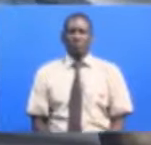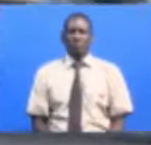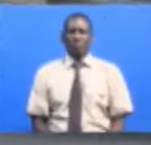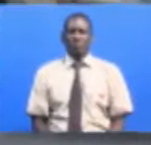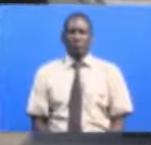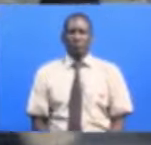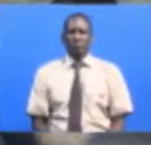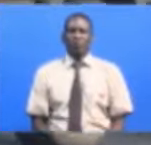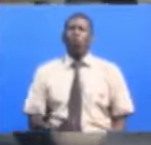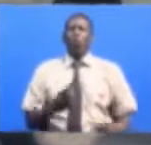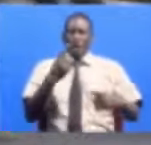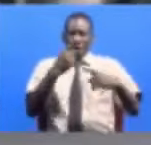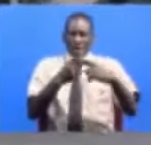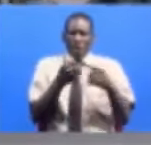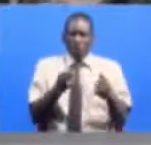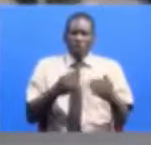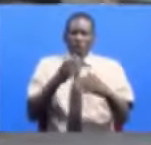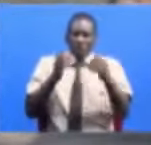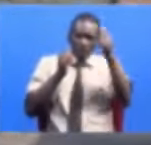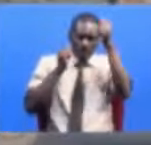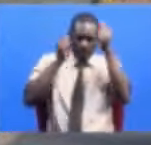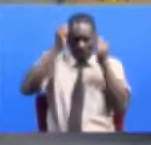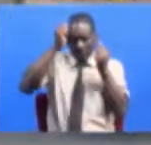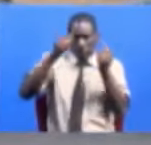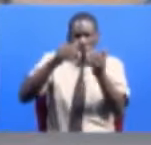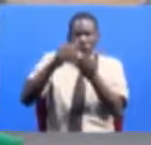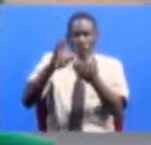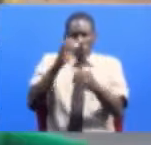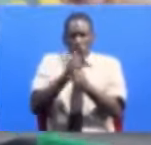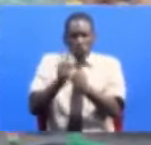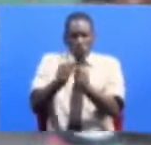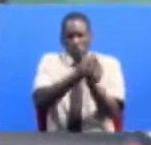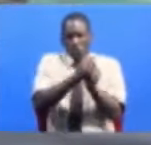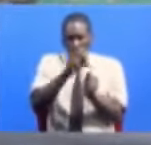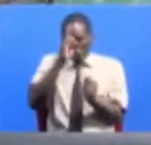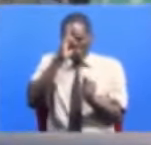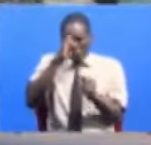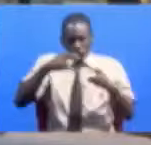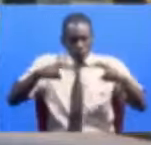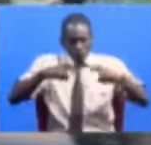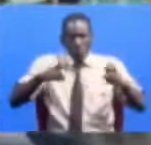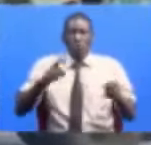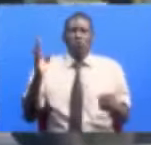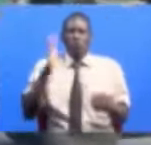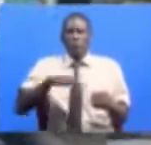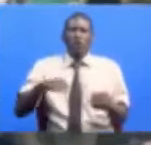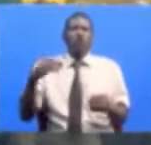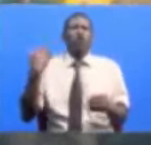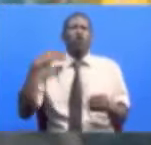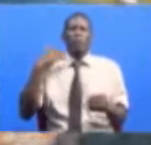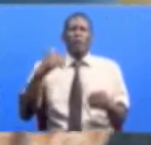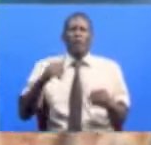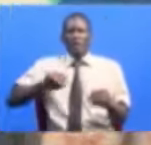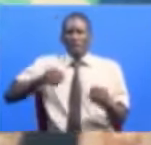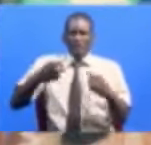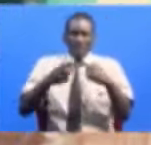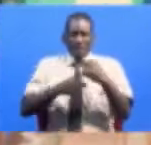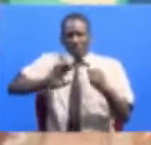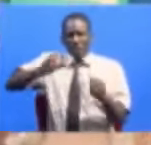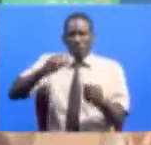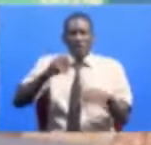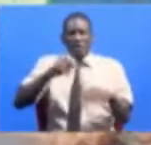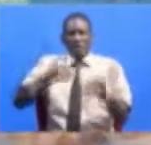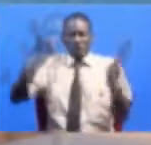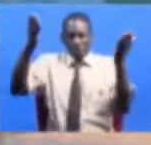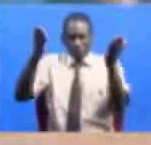Ni mwaka moja sasa tangu majeshi kutumwa kushirikiana na maafisa wa polisi kwenye operesheni ya kumaliza uhalifu kwenye kaunti sita kwenye bonde la